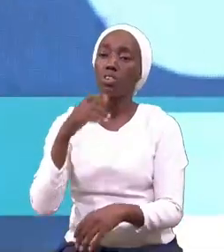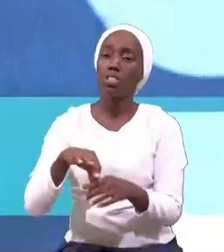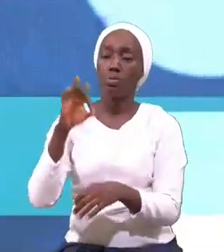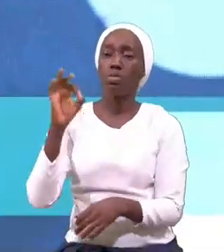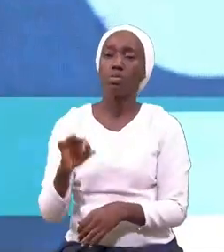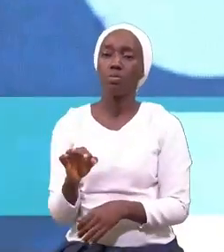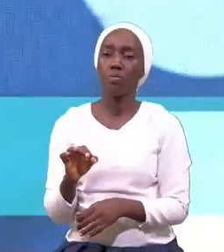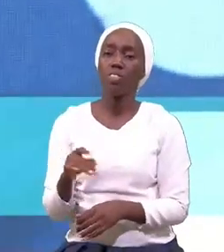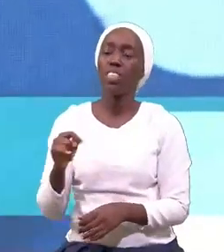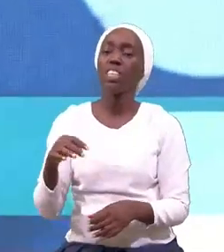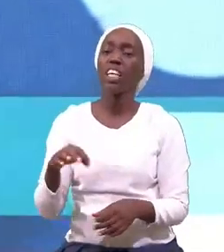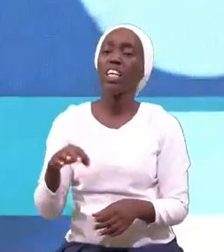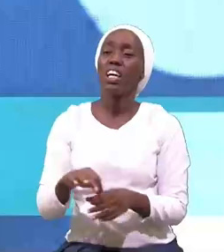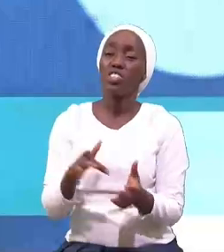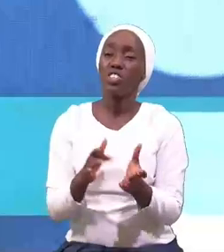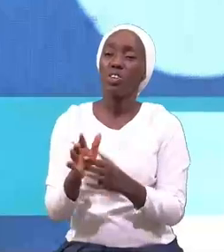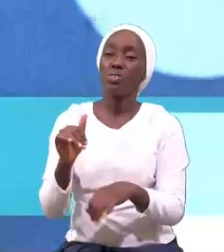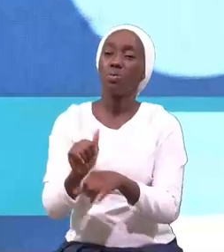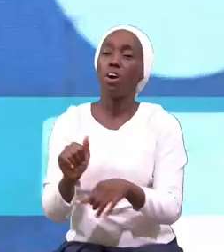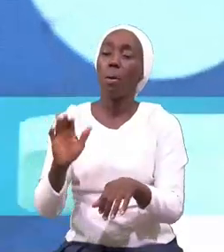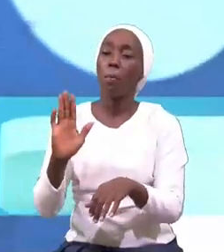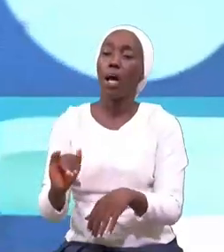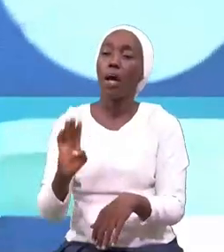Ils ont dit que ce que Jésus faisait, ce n'était pas Belzébul.